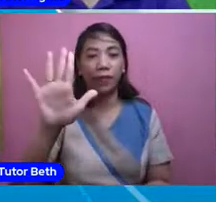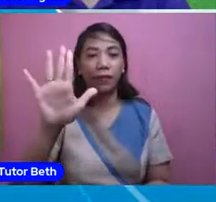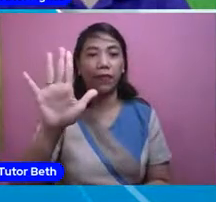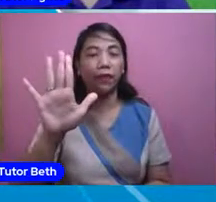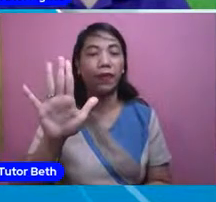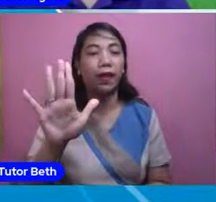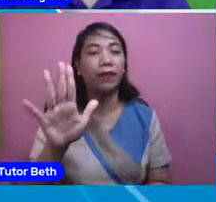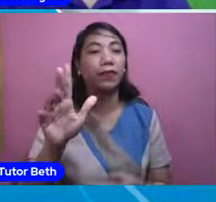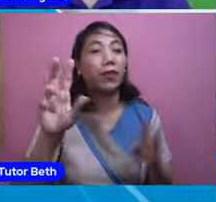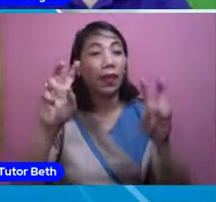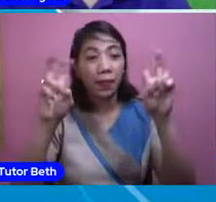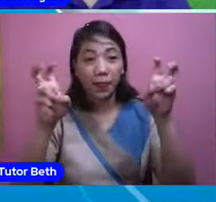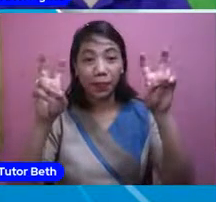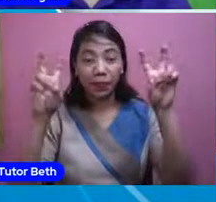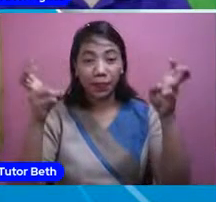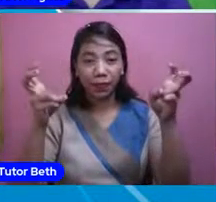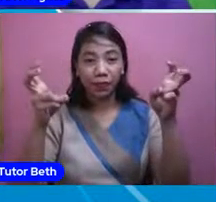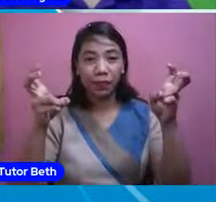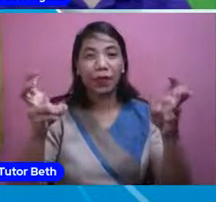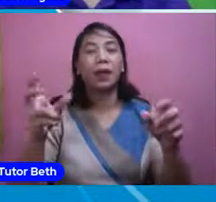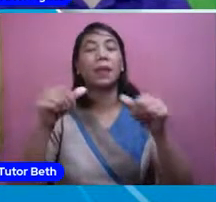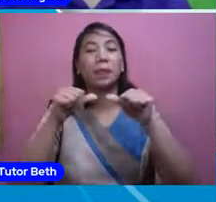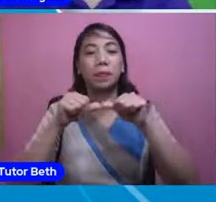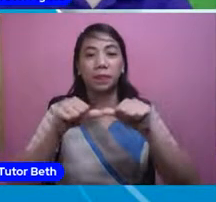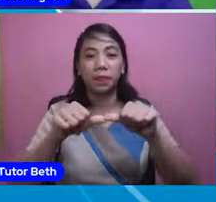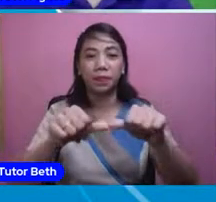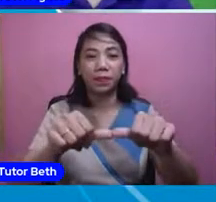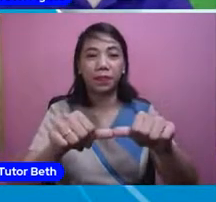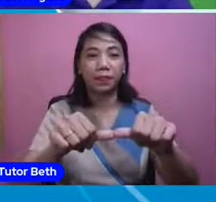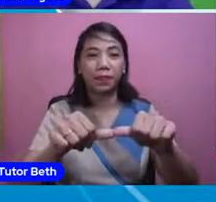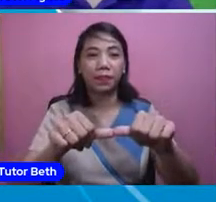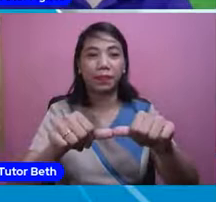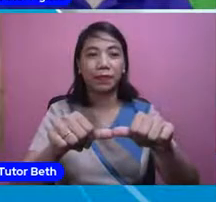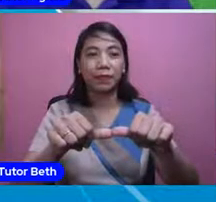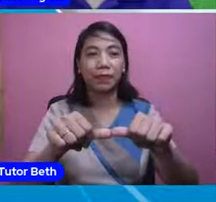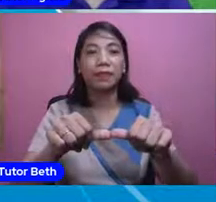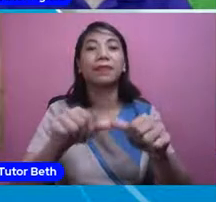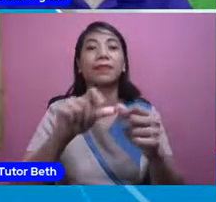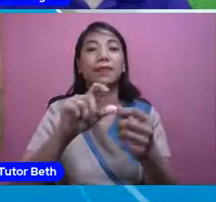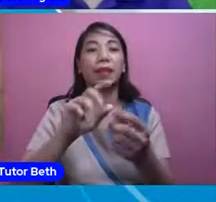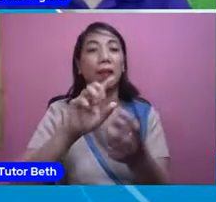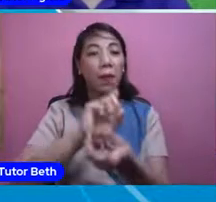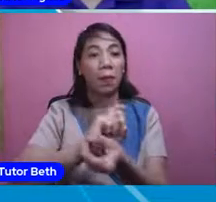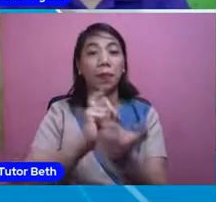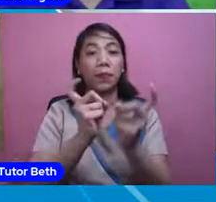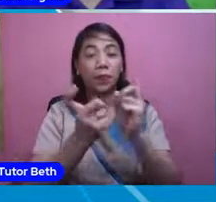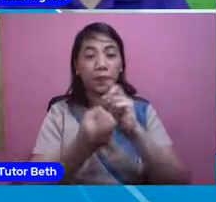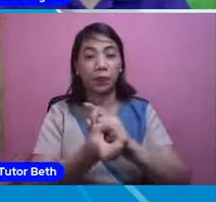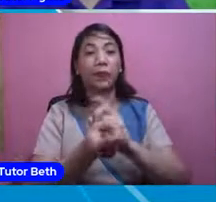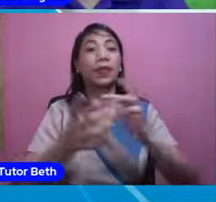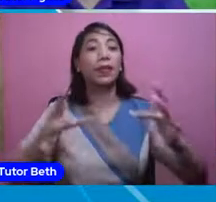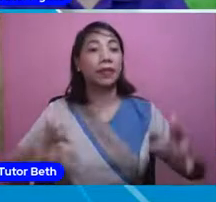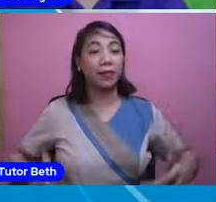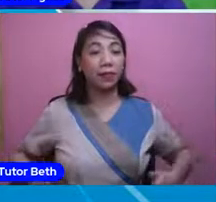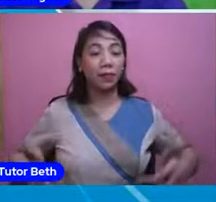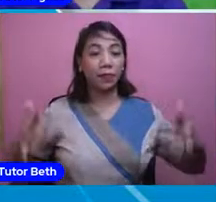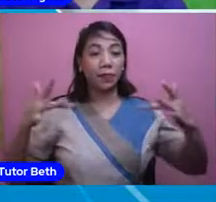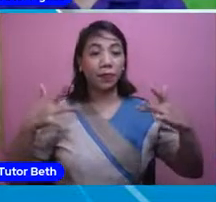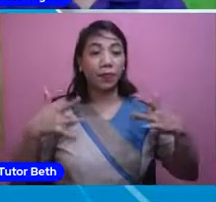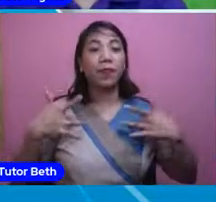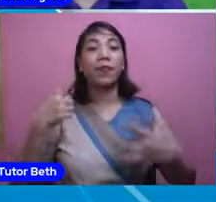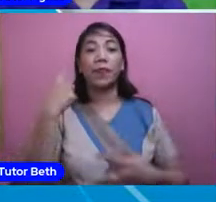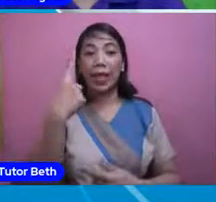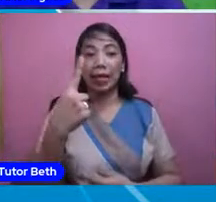paksang pagpapatuloy at pagbabago sa buhay ng isang